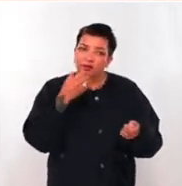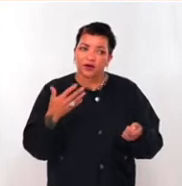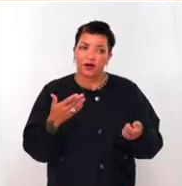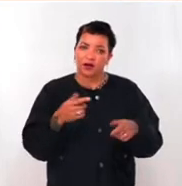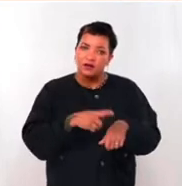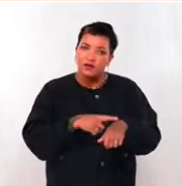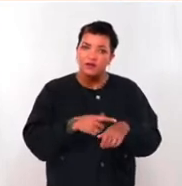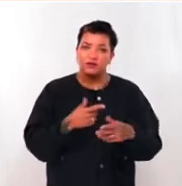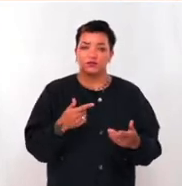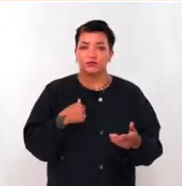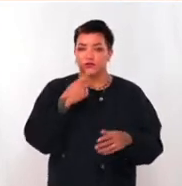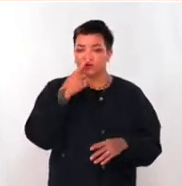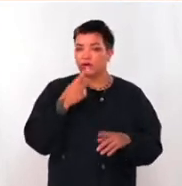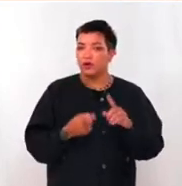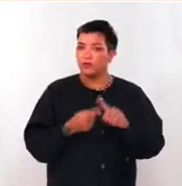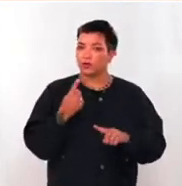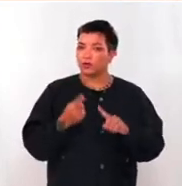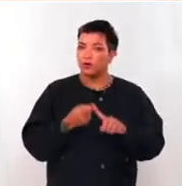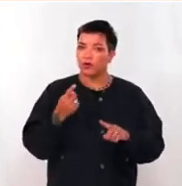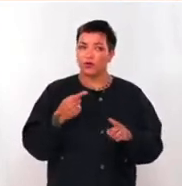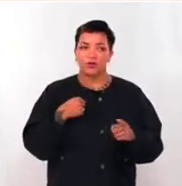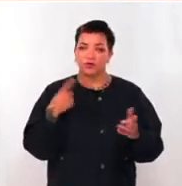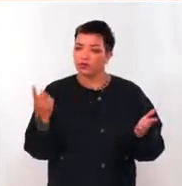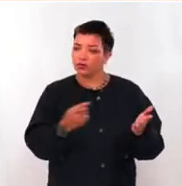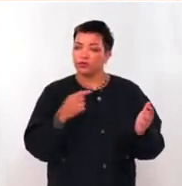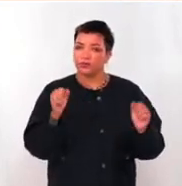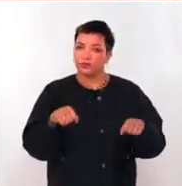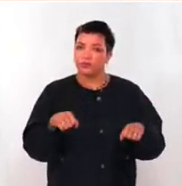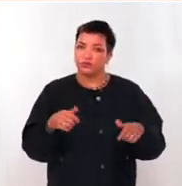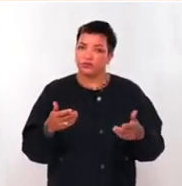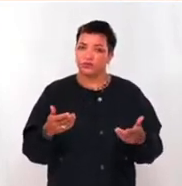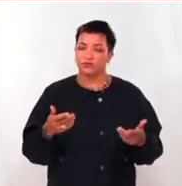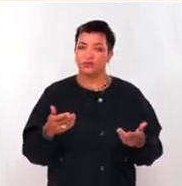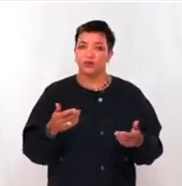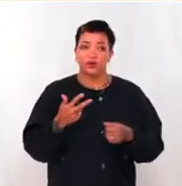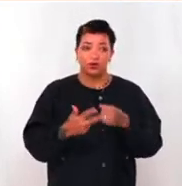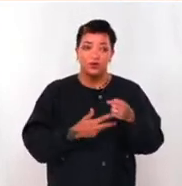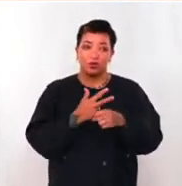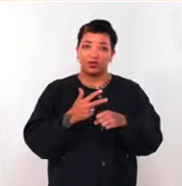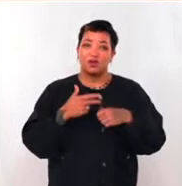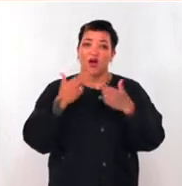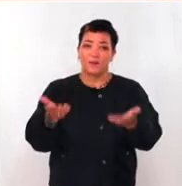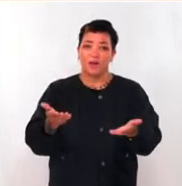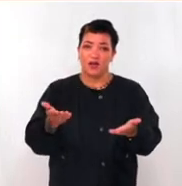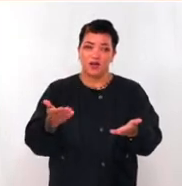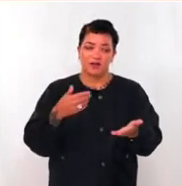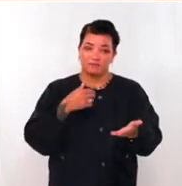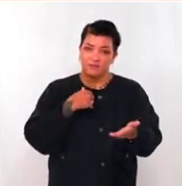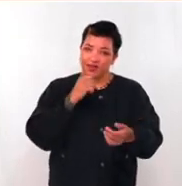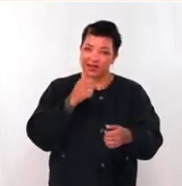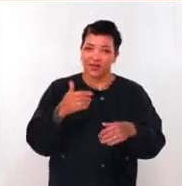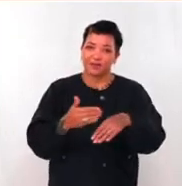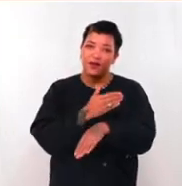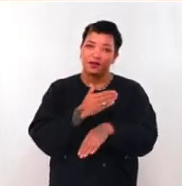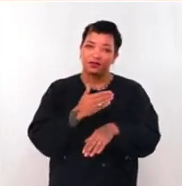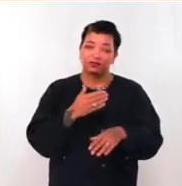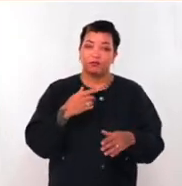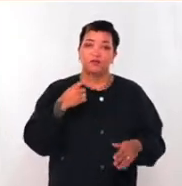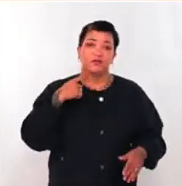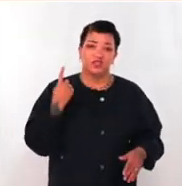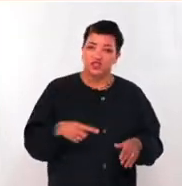c'est un point sur lequel on peut être en accord. 3 ans après votre élection, il ne s'est rien passé et c'est un échec compte tenu de l'immense